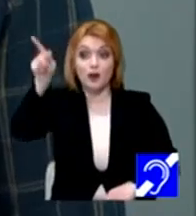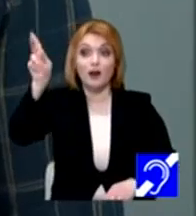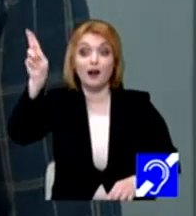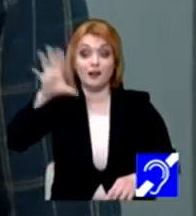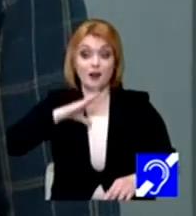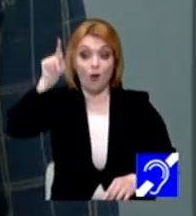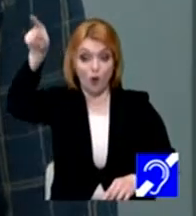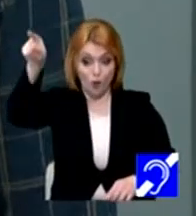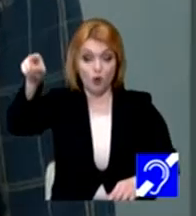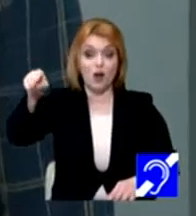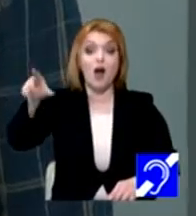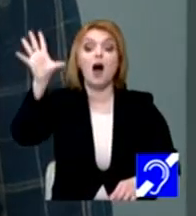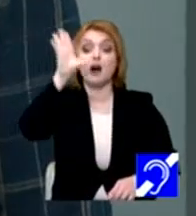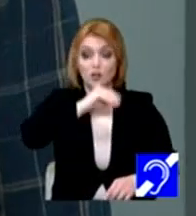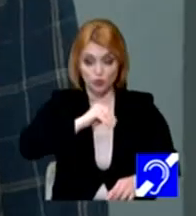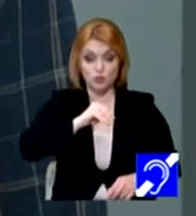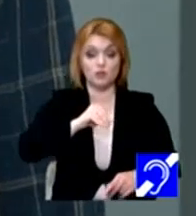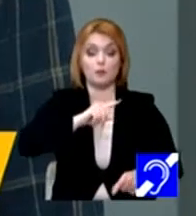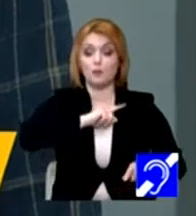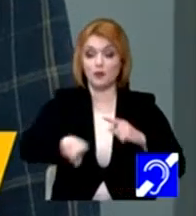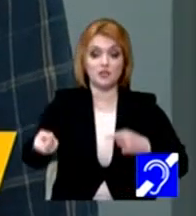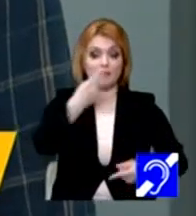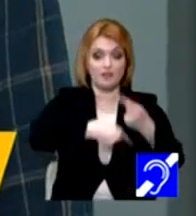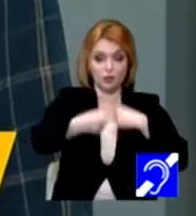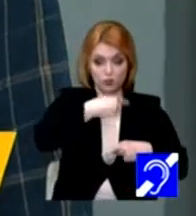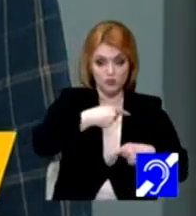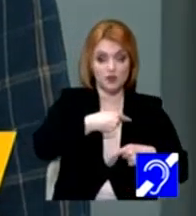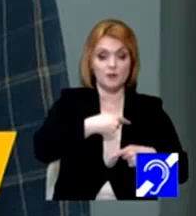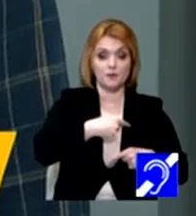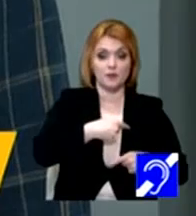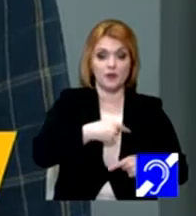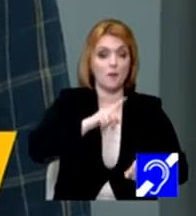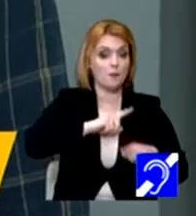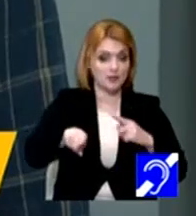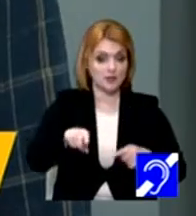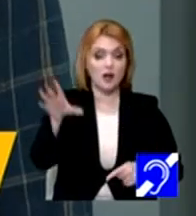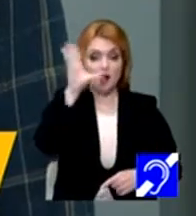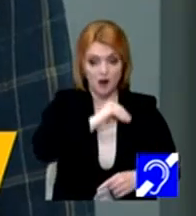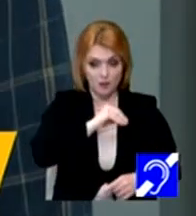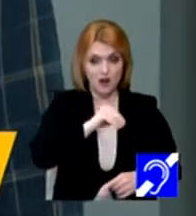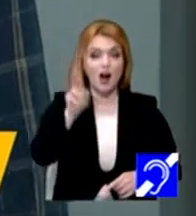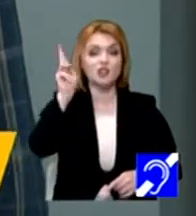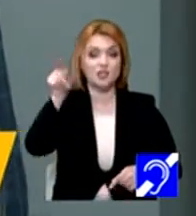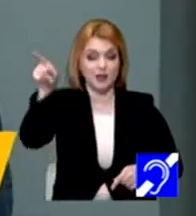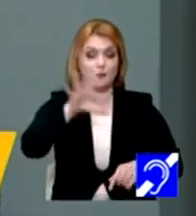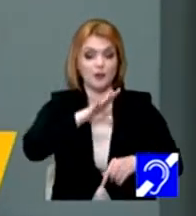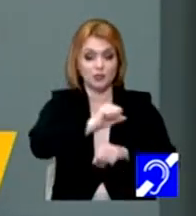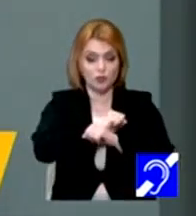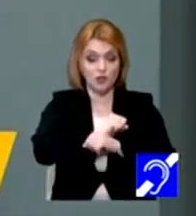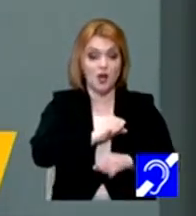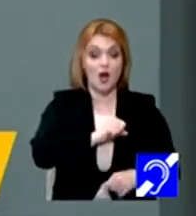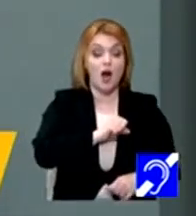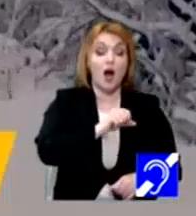au reușit să întoarcă în timp util sau la limită în Republica Moldova. Și pentru România